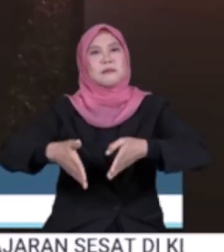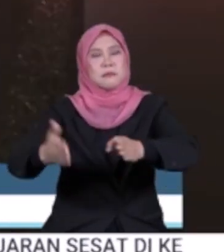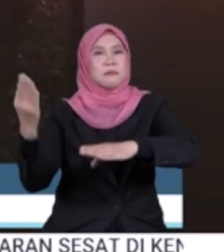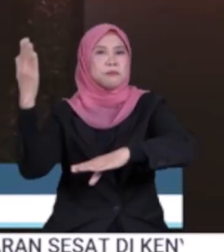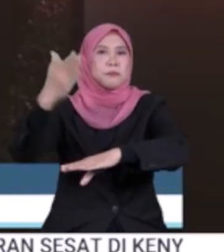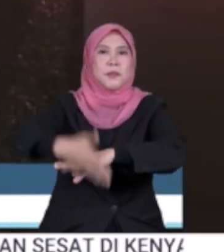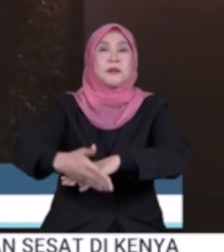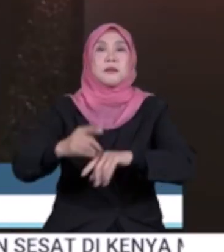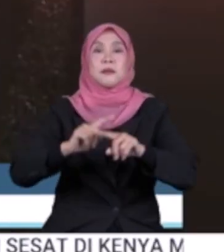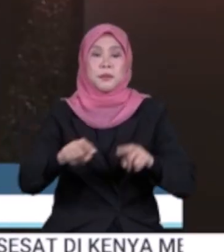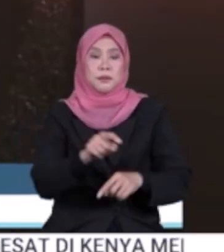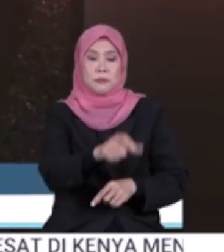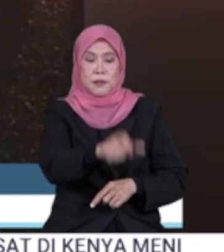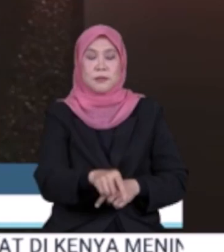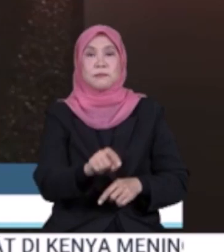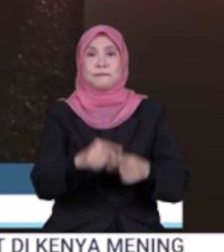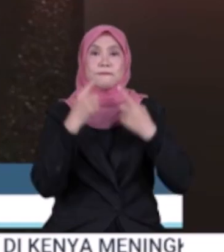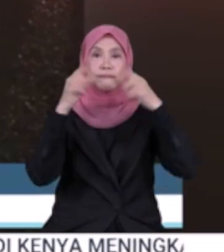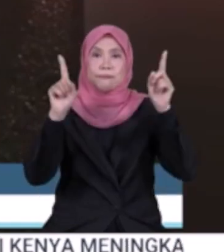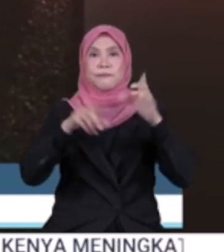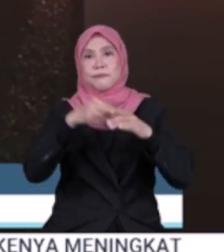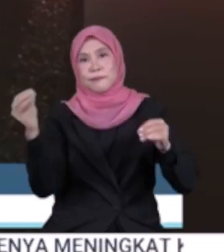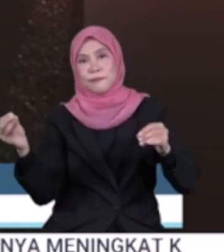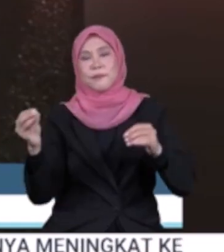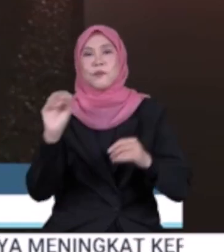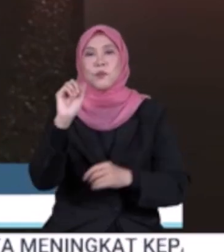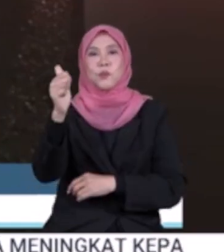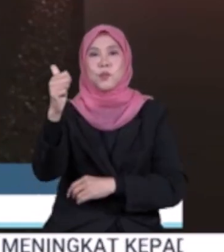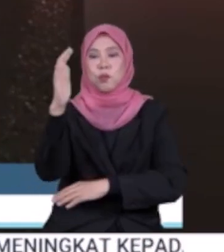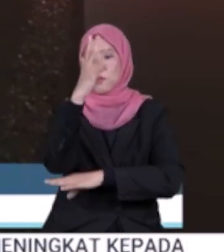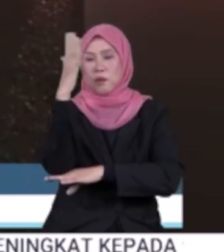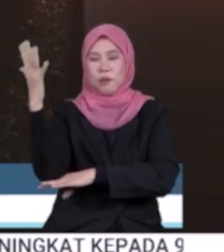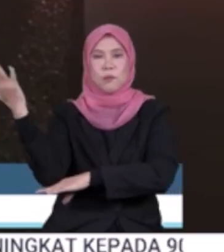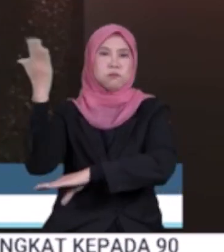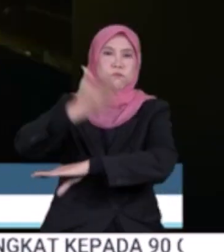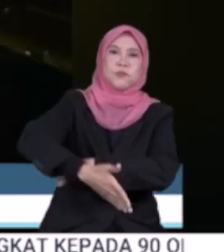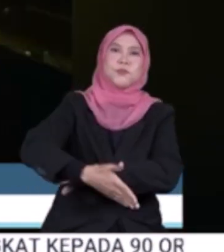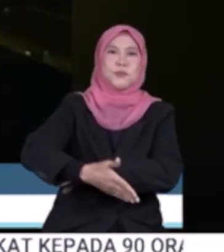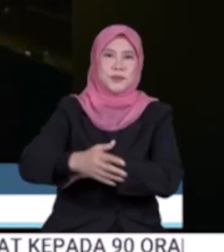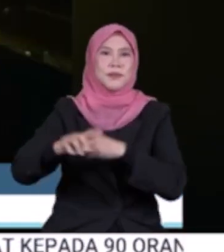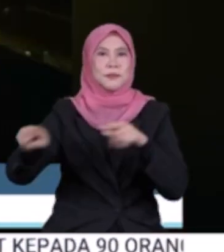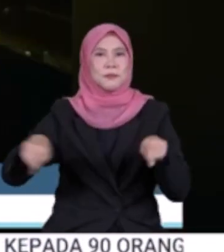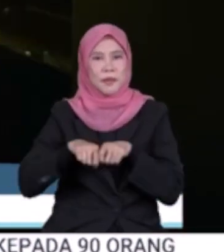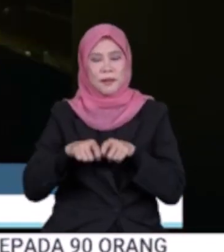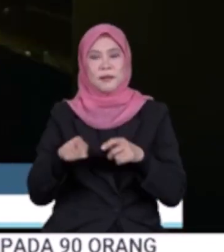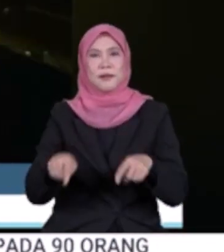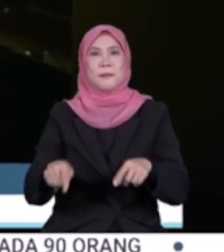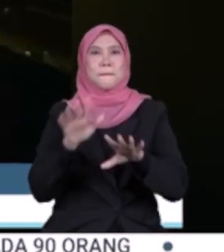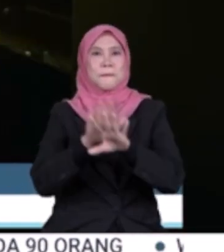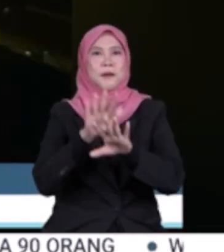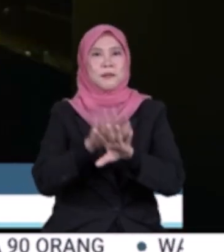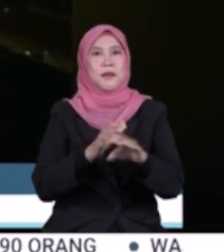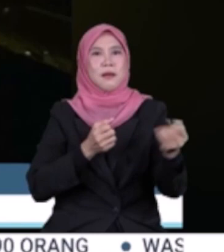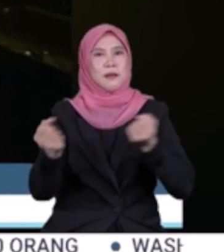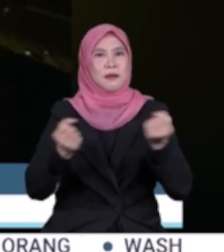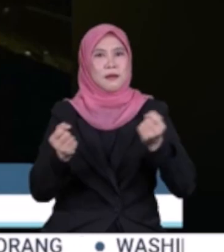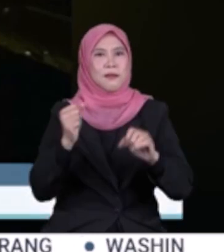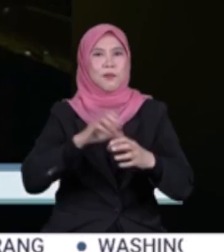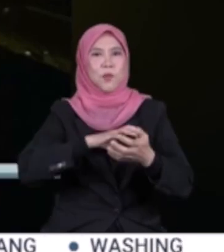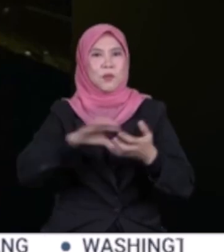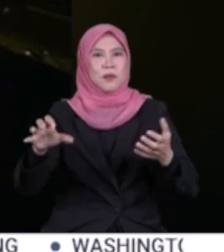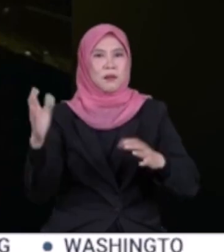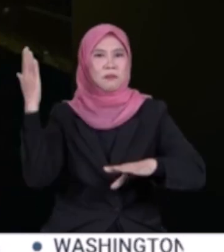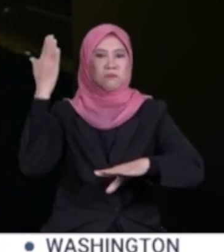namun Mouse berjaya dikeluarkan lebih 10 pokok dilaporkan tumbang di lokasi kejadian sehingga menyebabkan banyak kendaraan rusa